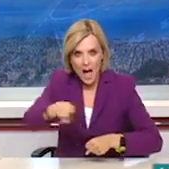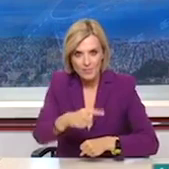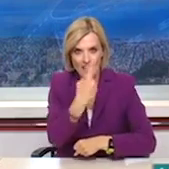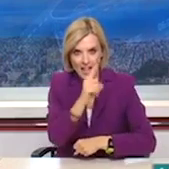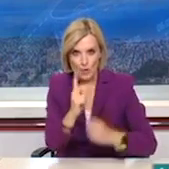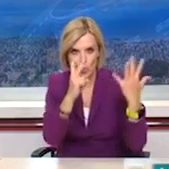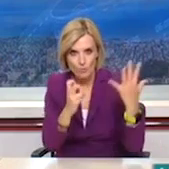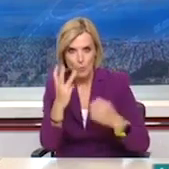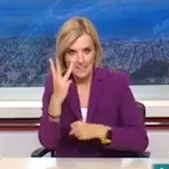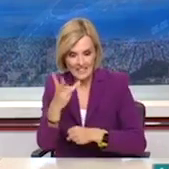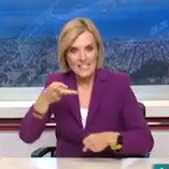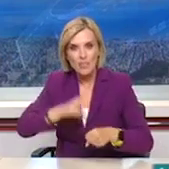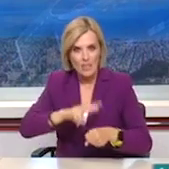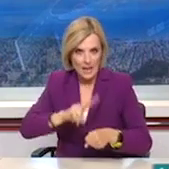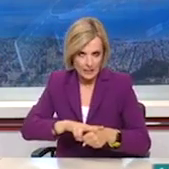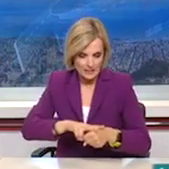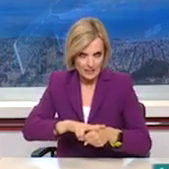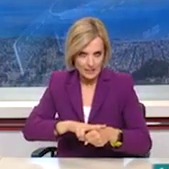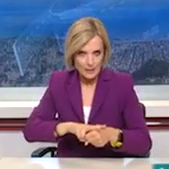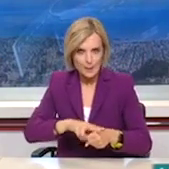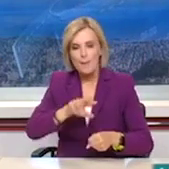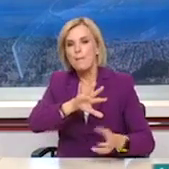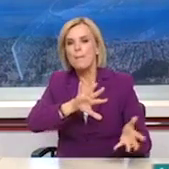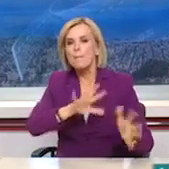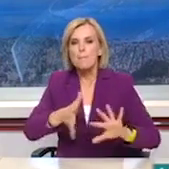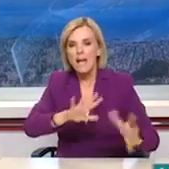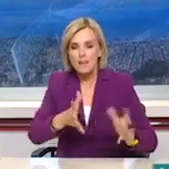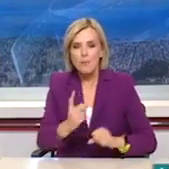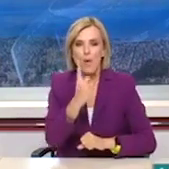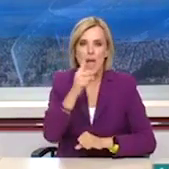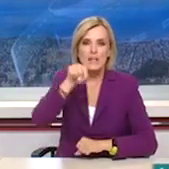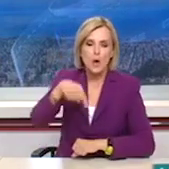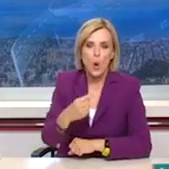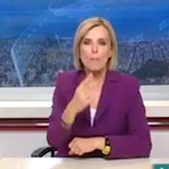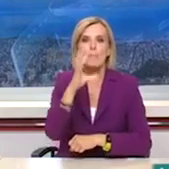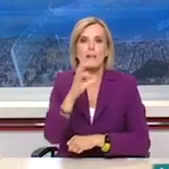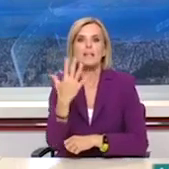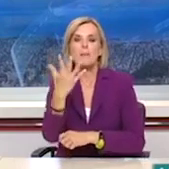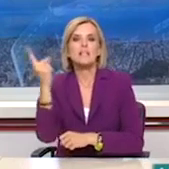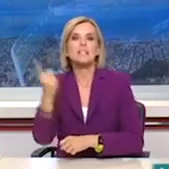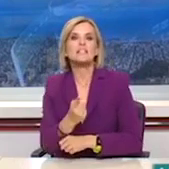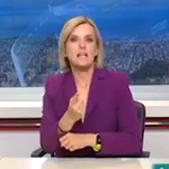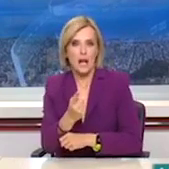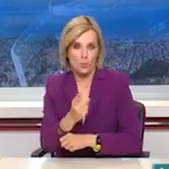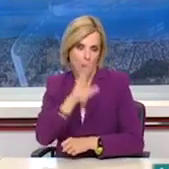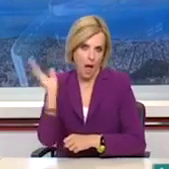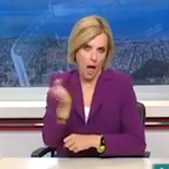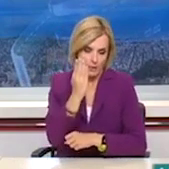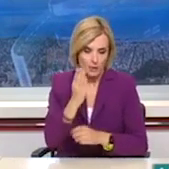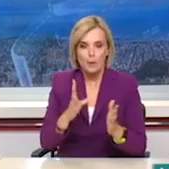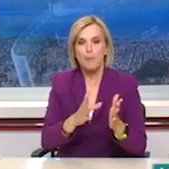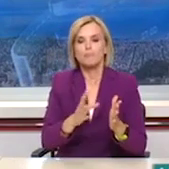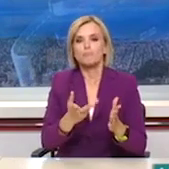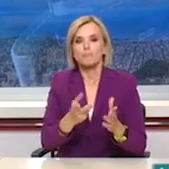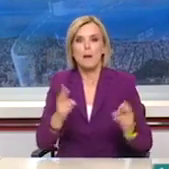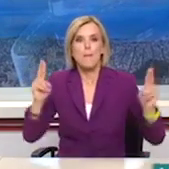σχετικά με τη θνητότητα του ιού, δηλαδή ένα 0,55% και χωρίς τα αυστηρά περιοριστικά μέτρα, δηλαδή